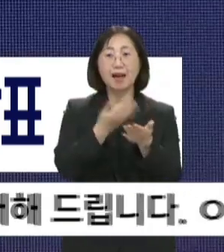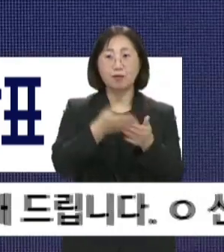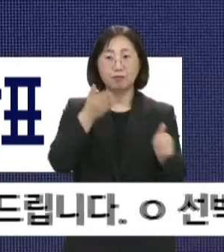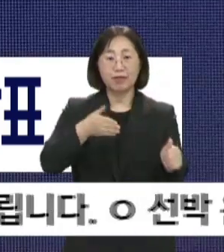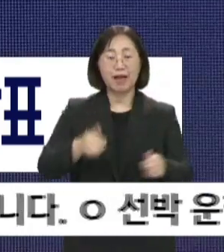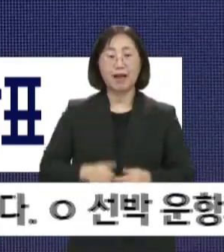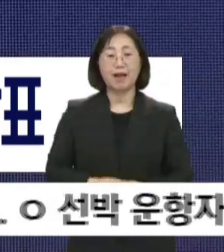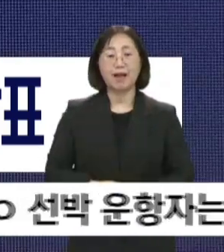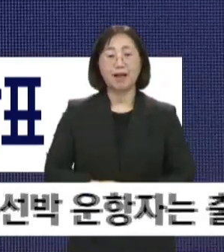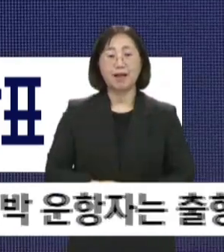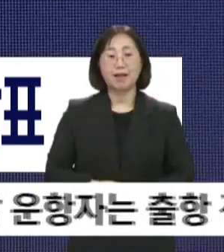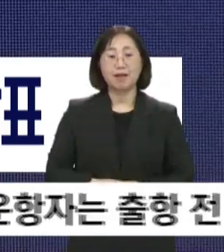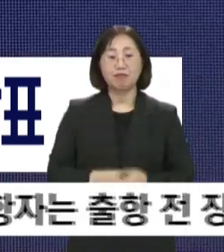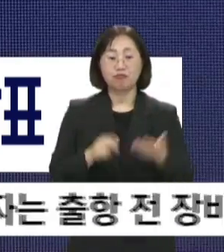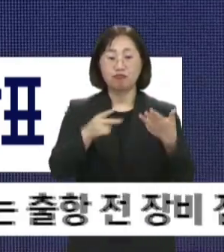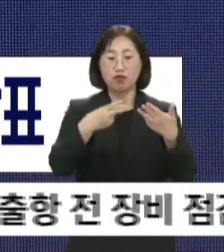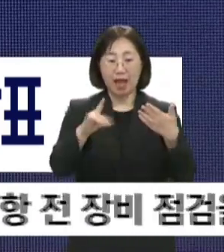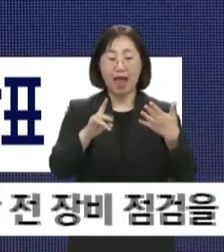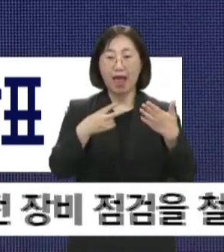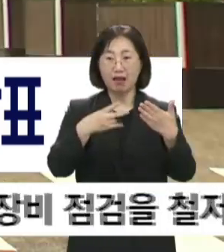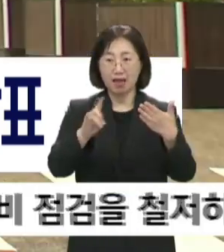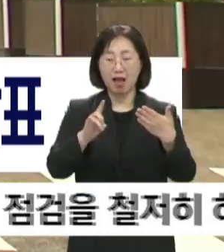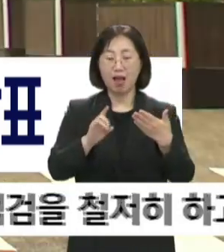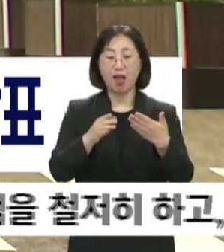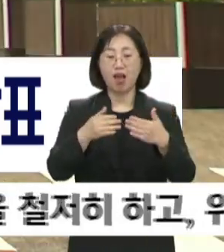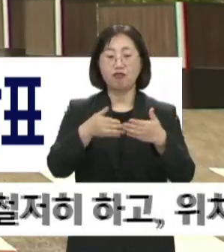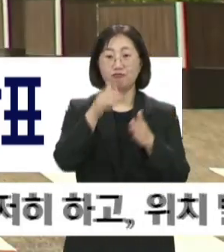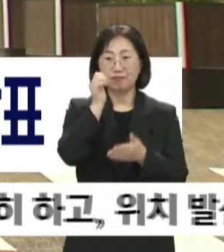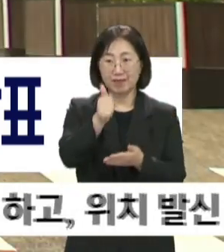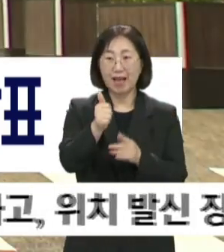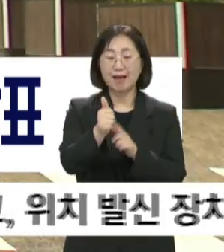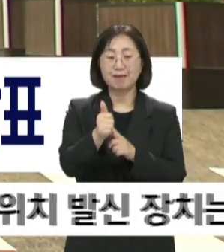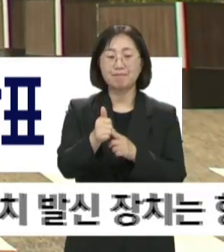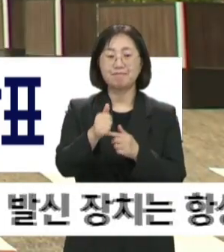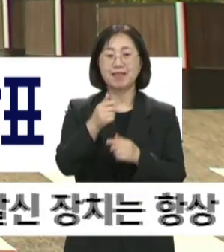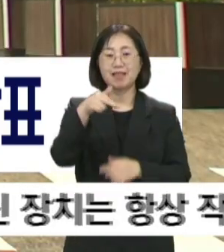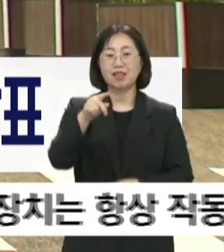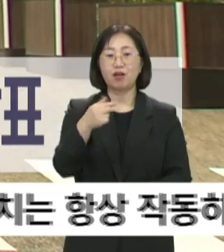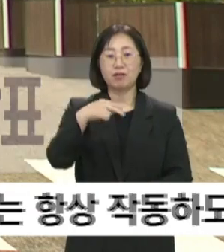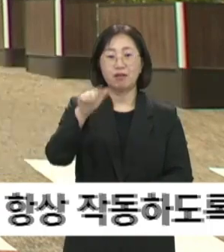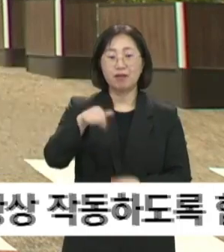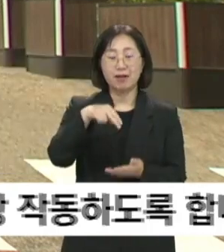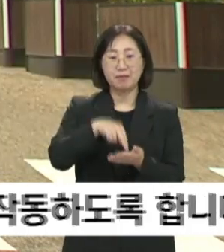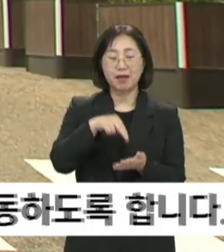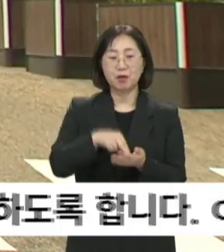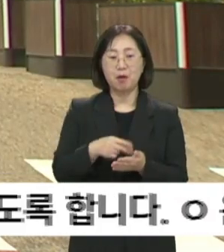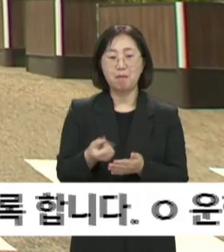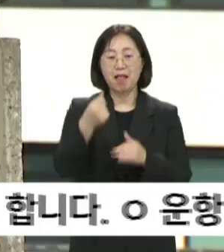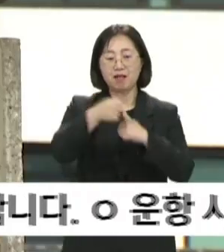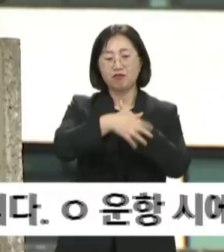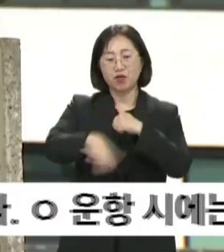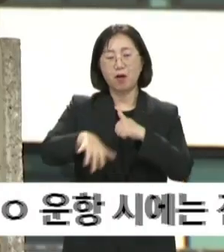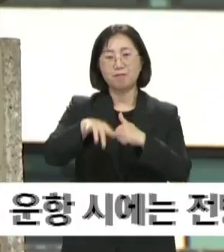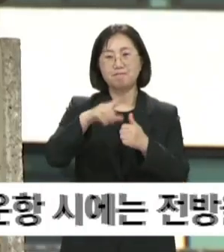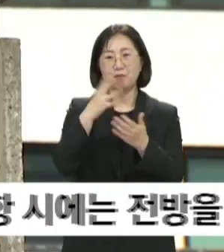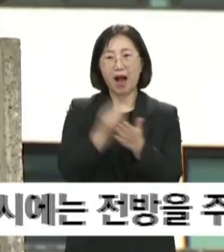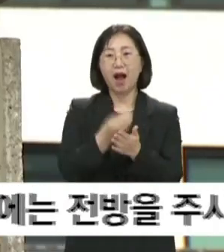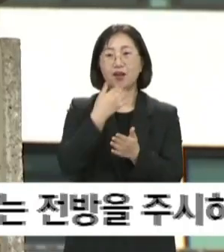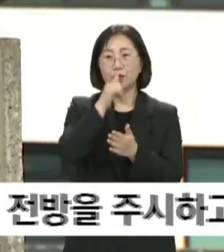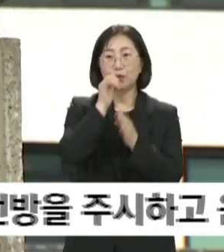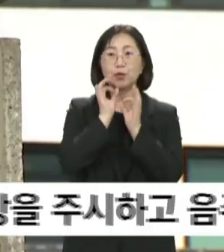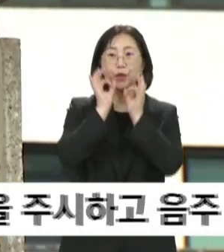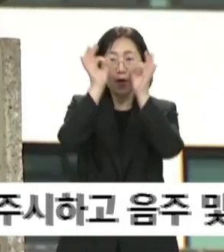호소했습니다대 후반기 의장으로 선출된 전석 의장도 입장문을 내고 조속한 원구성을 위해 최선을 다하겠다고